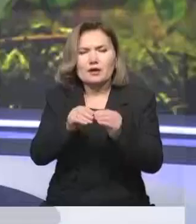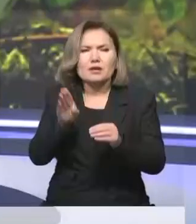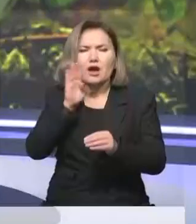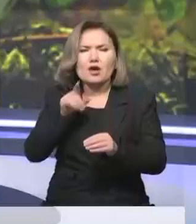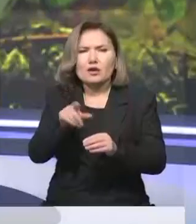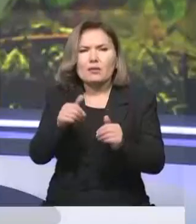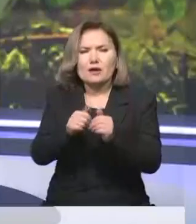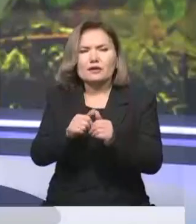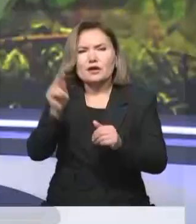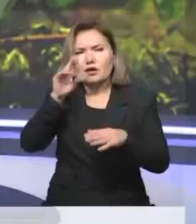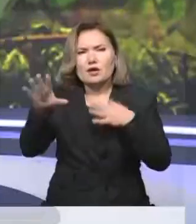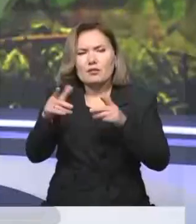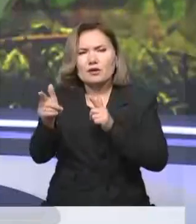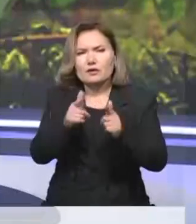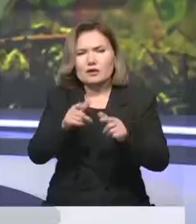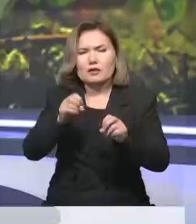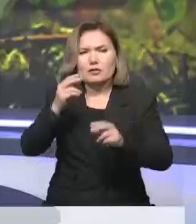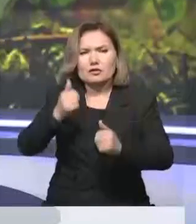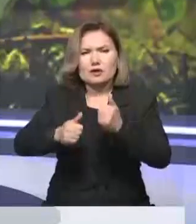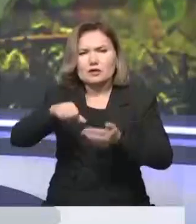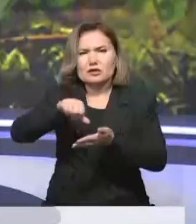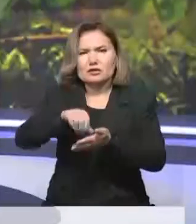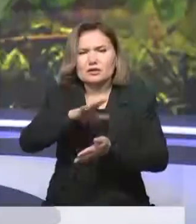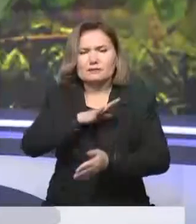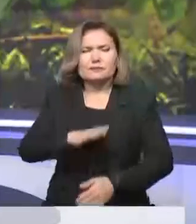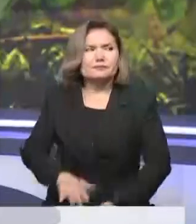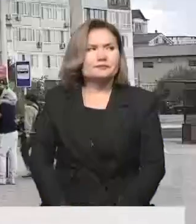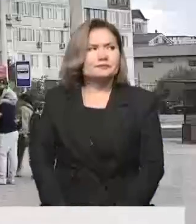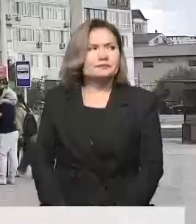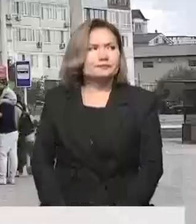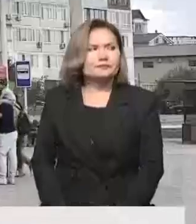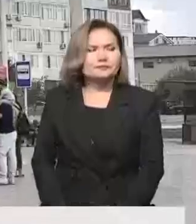мен скандинавиялық серуендеуден сайысқа түсті.